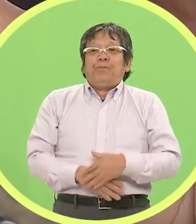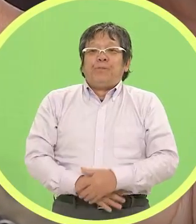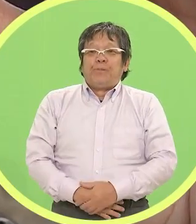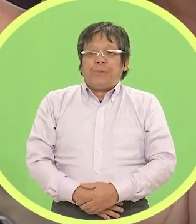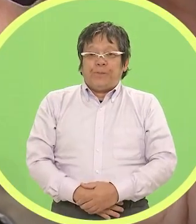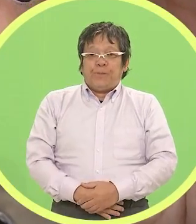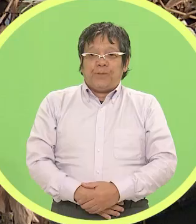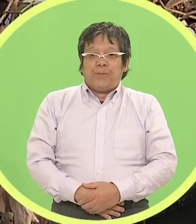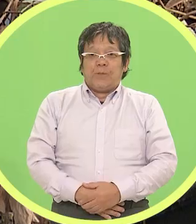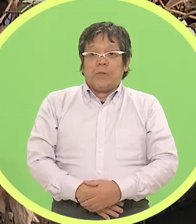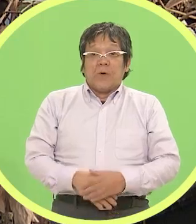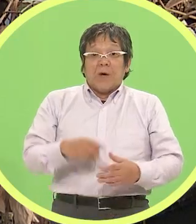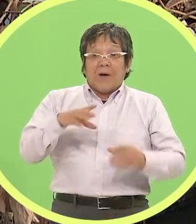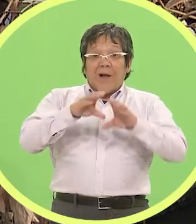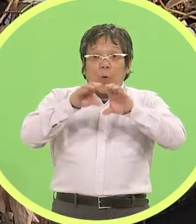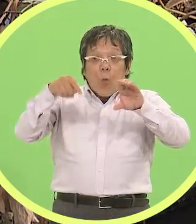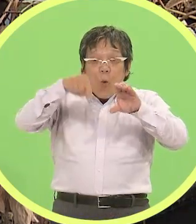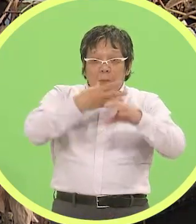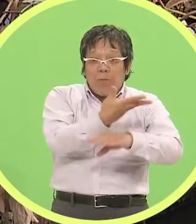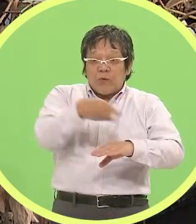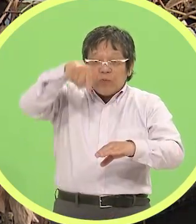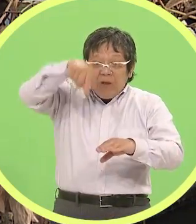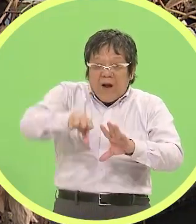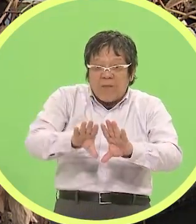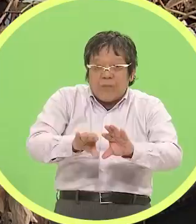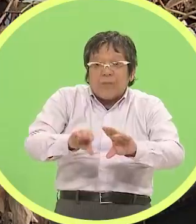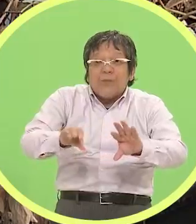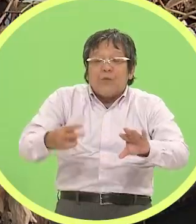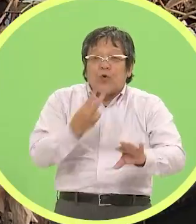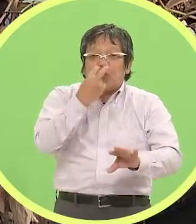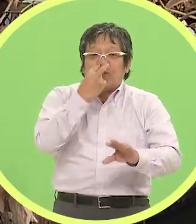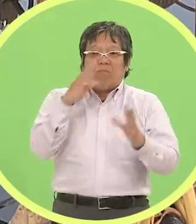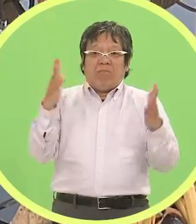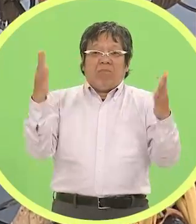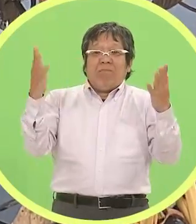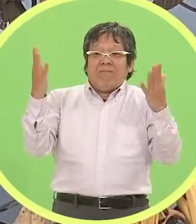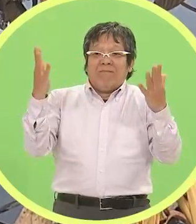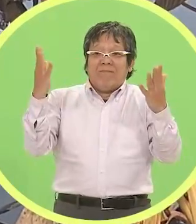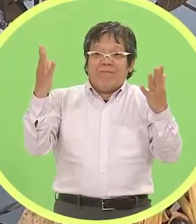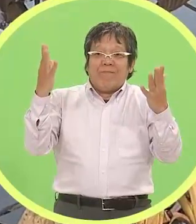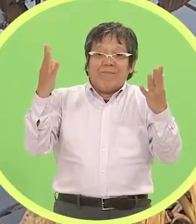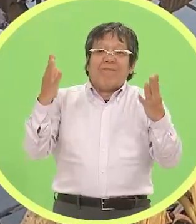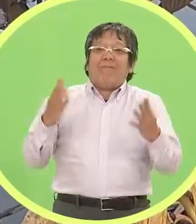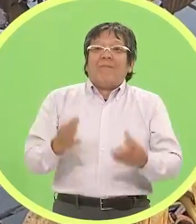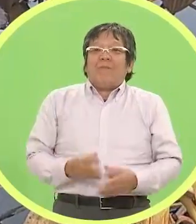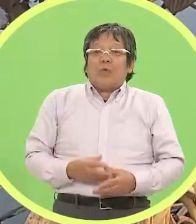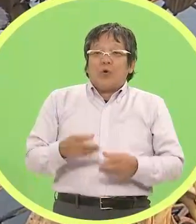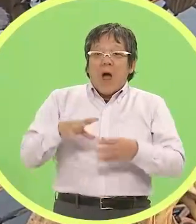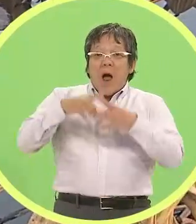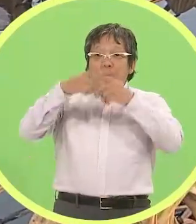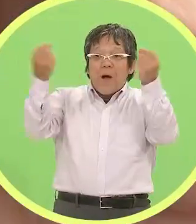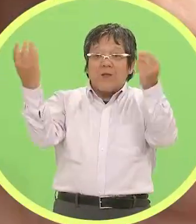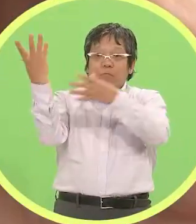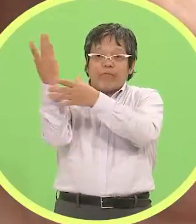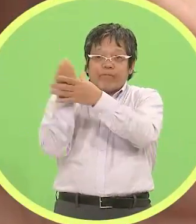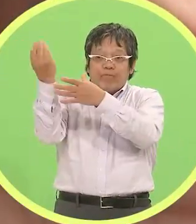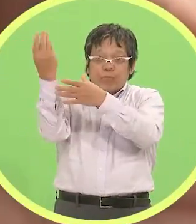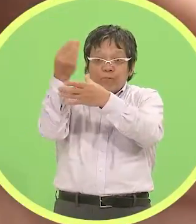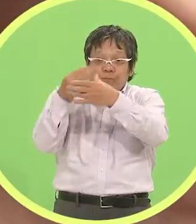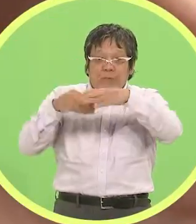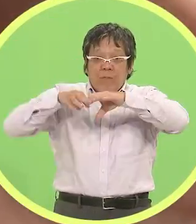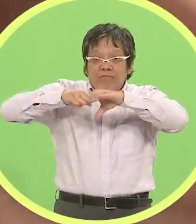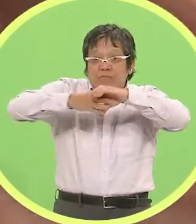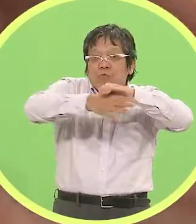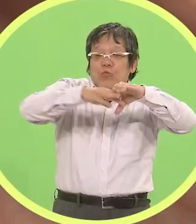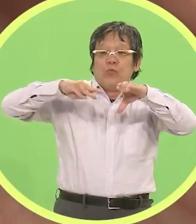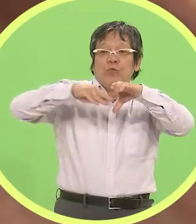よ。 レンコンが育つ水底の泥の中は酸素が少ないので、葉で取り入れた空気を